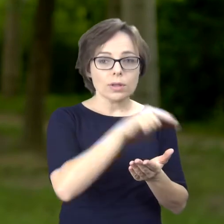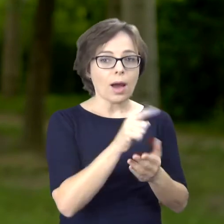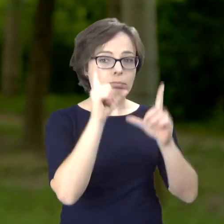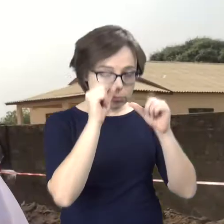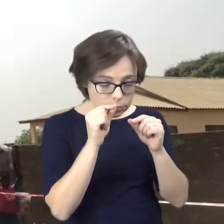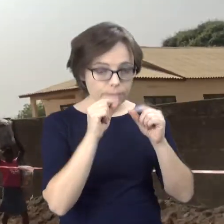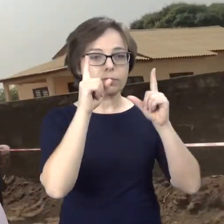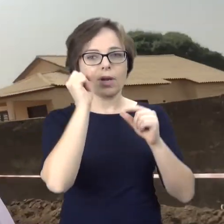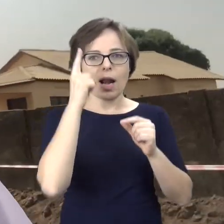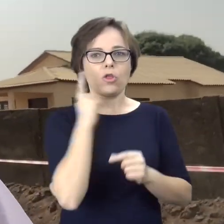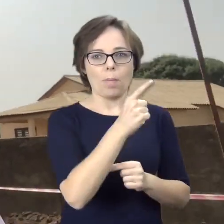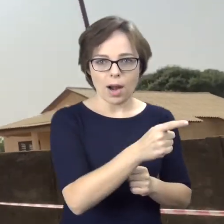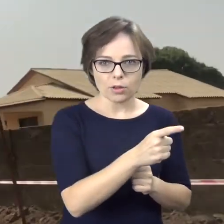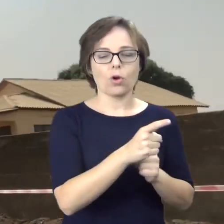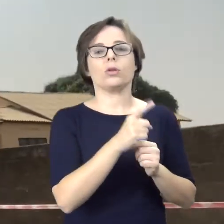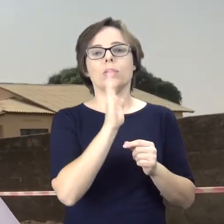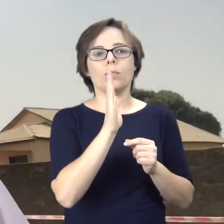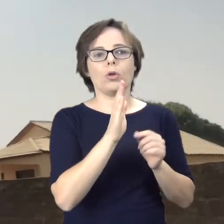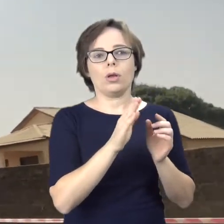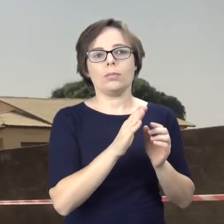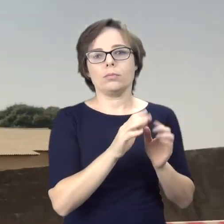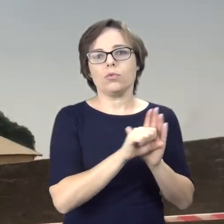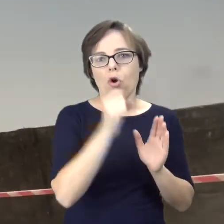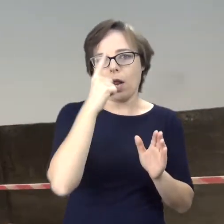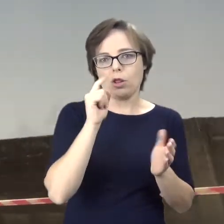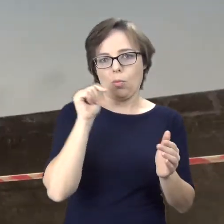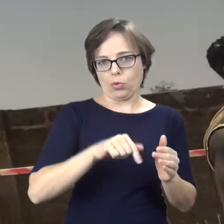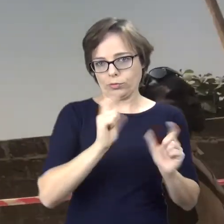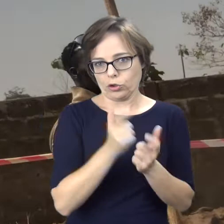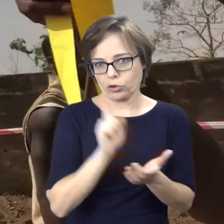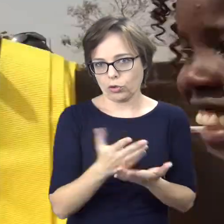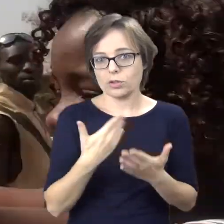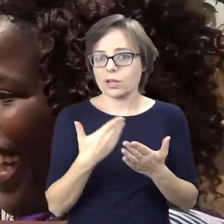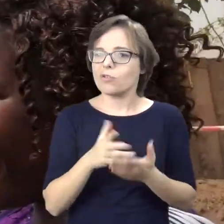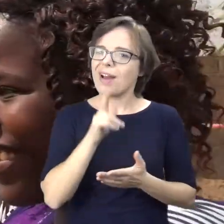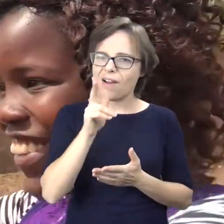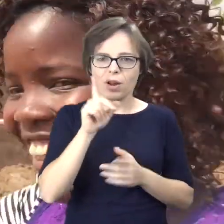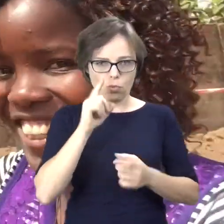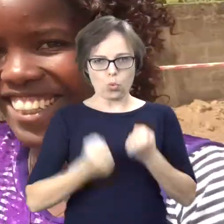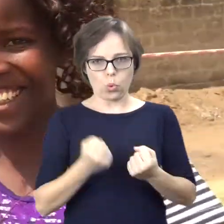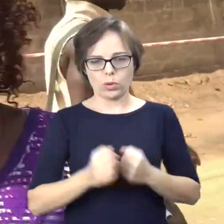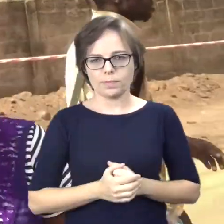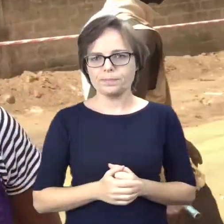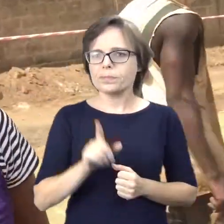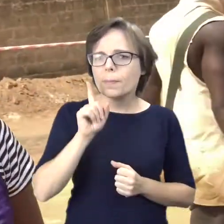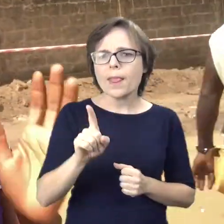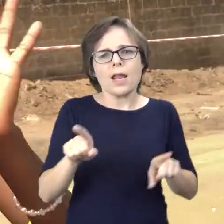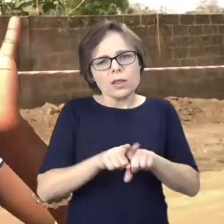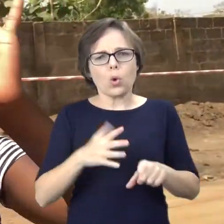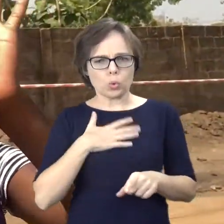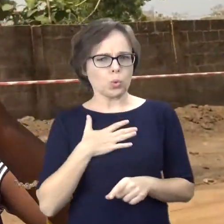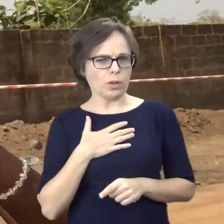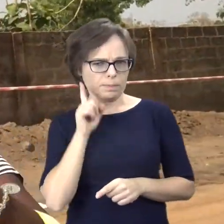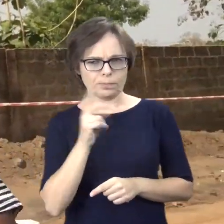znowu kolejny maraton, żeby do rana się wyrobić, więc Afryka była trudnym etapem, ale też takim ciekawym,